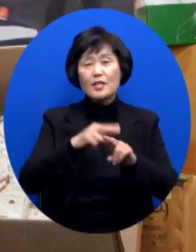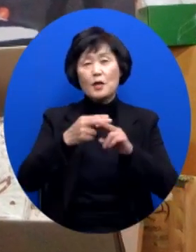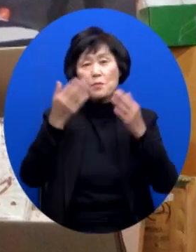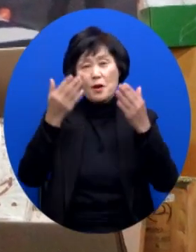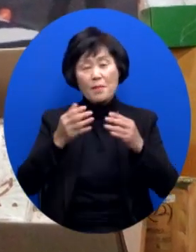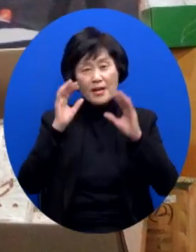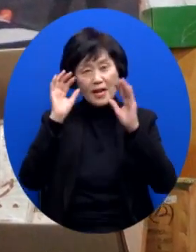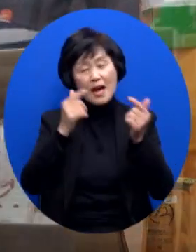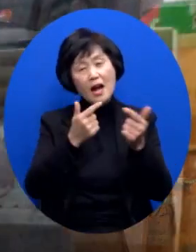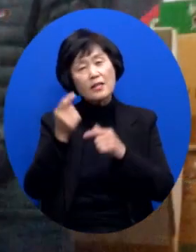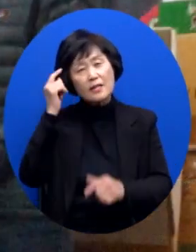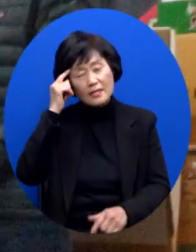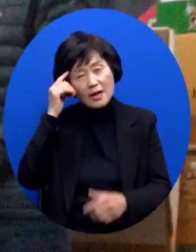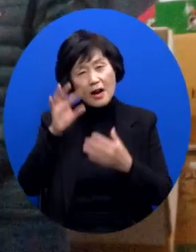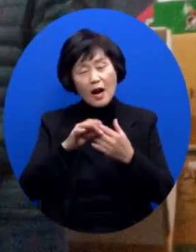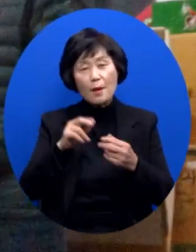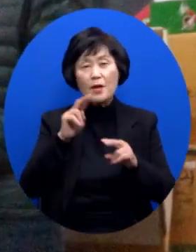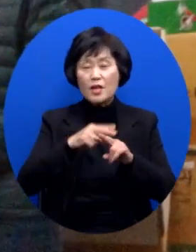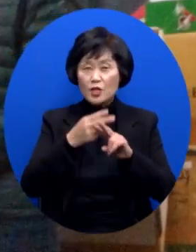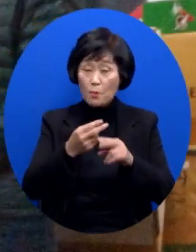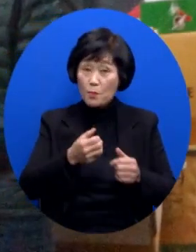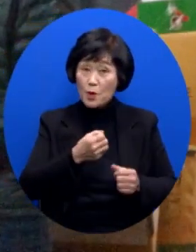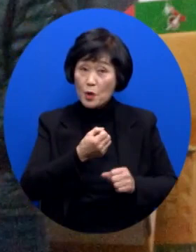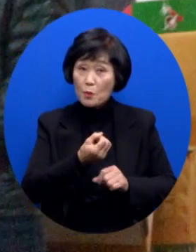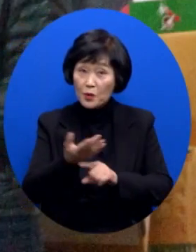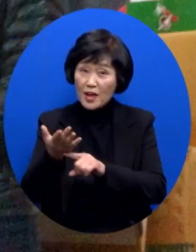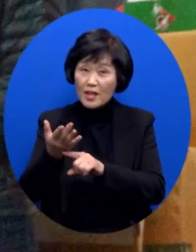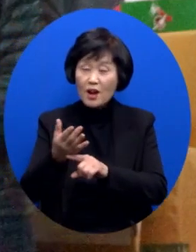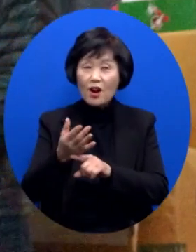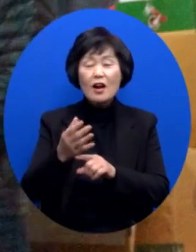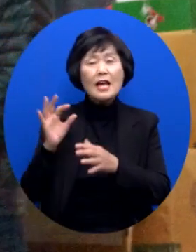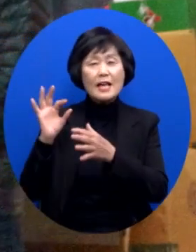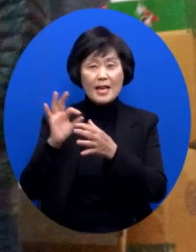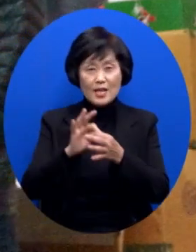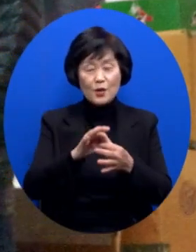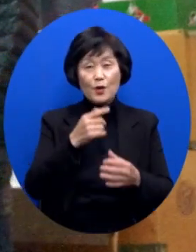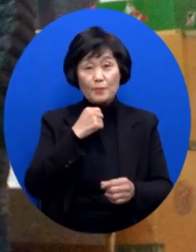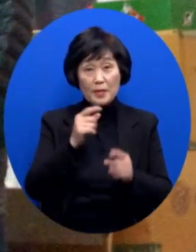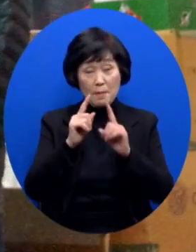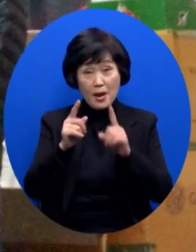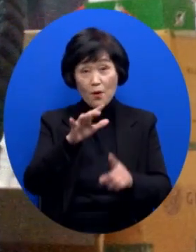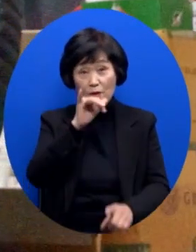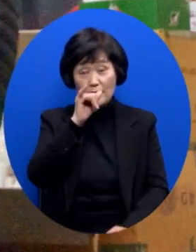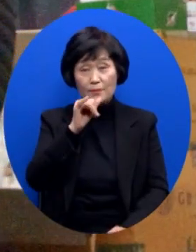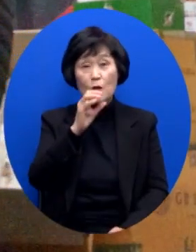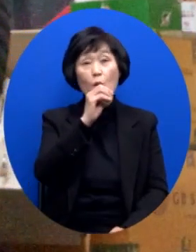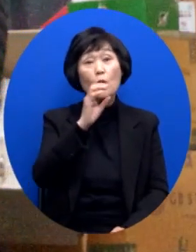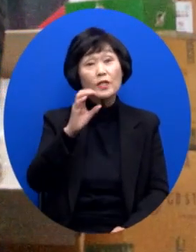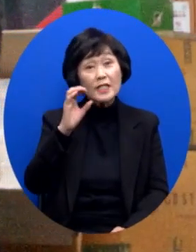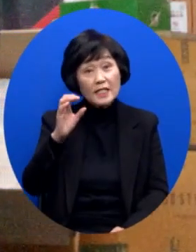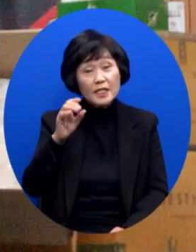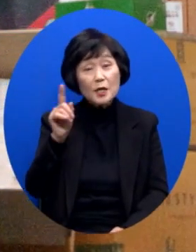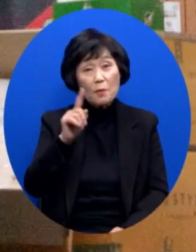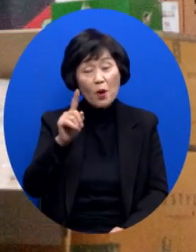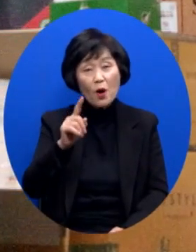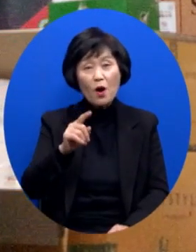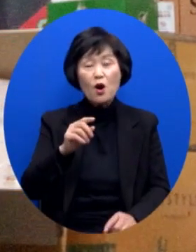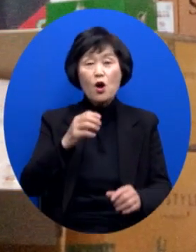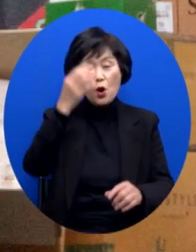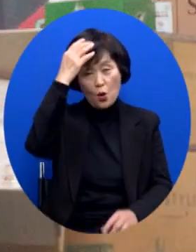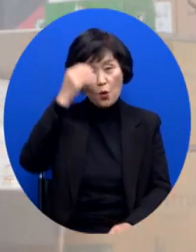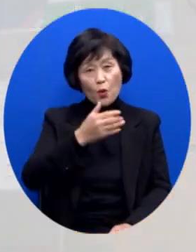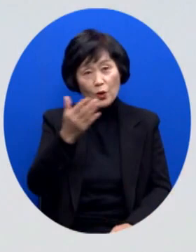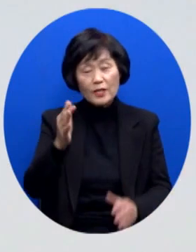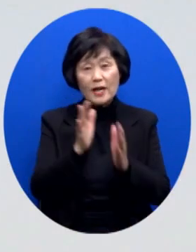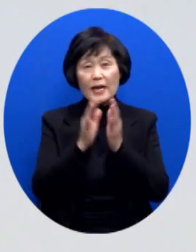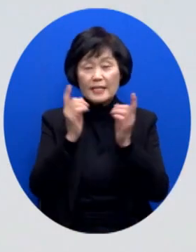일을 멈추고 싶지 않았다며 사역에 대한 기대감을 전했습니다. OCC는 후원자가 직접 준비한 선물 상자를 통해 전